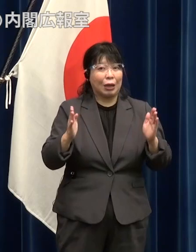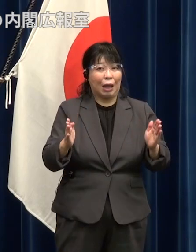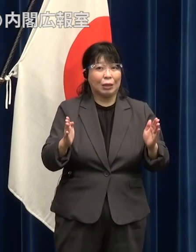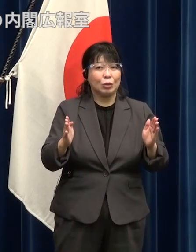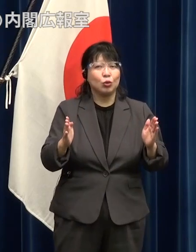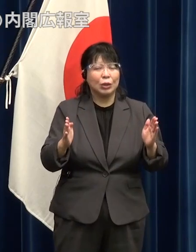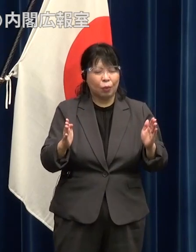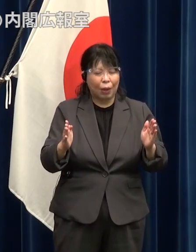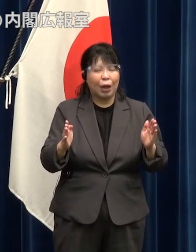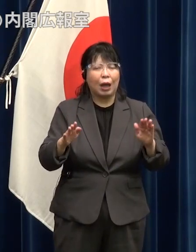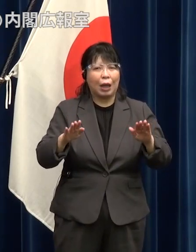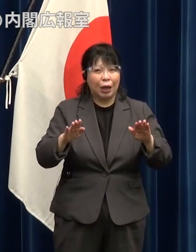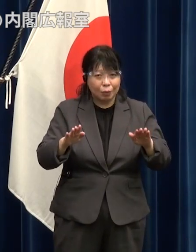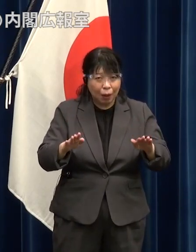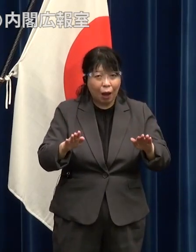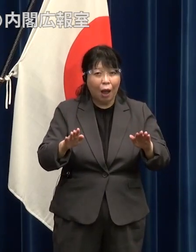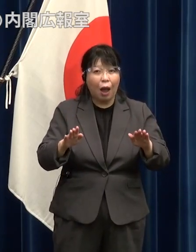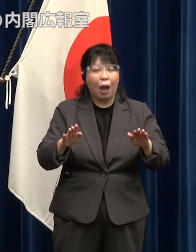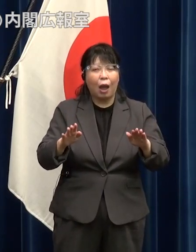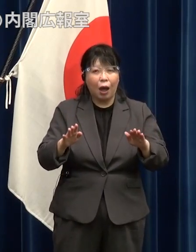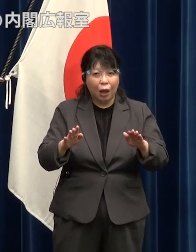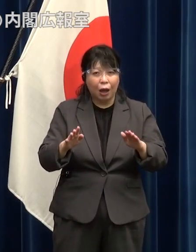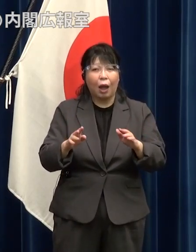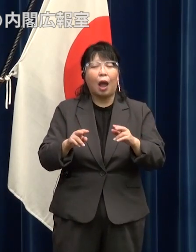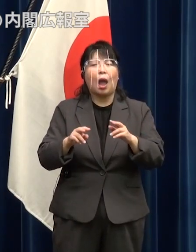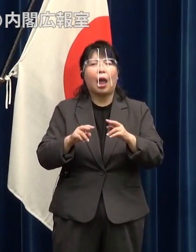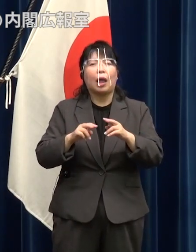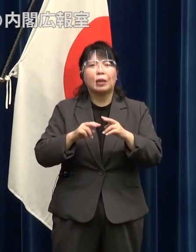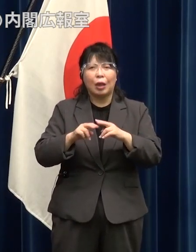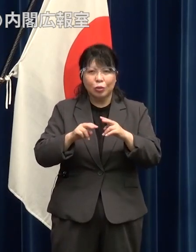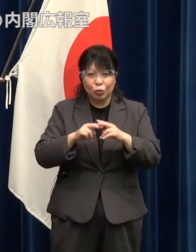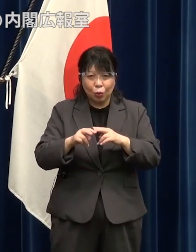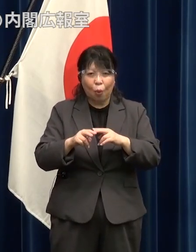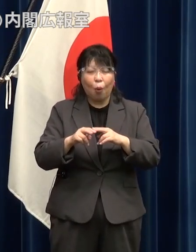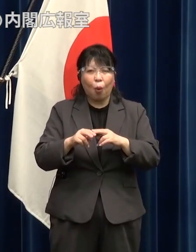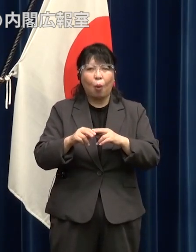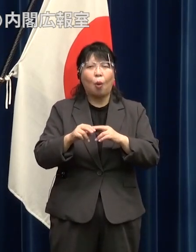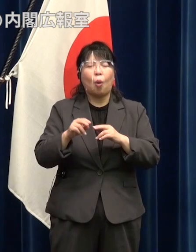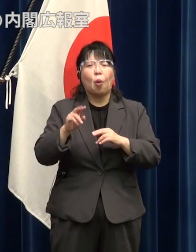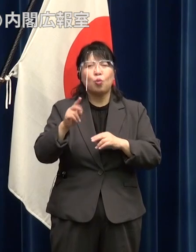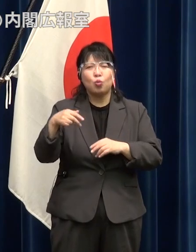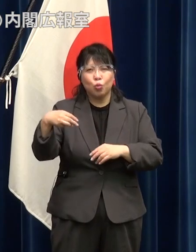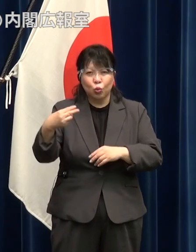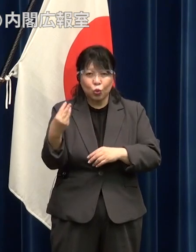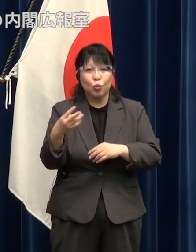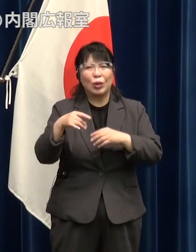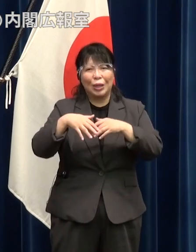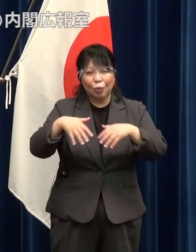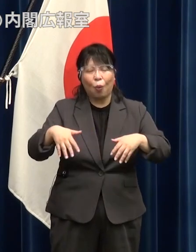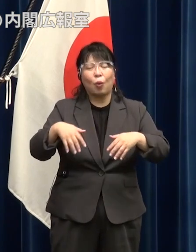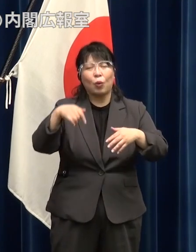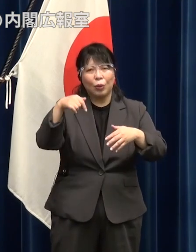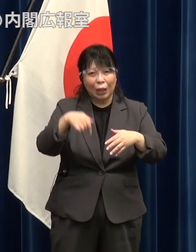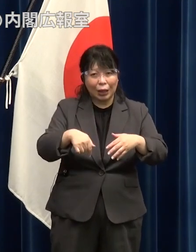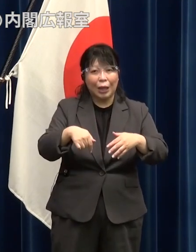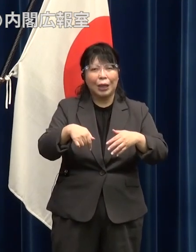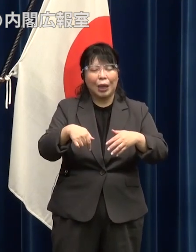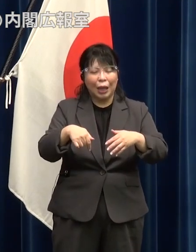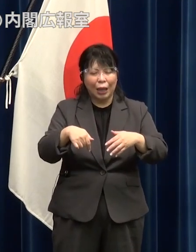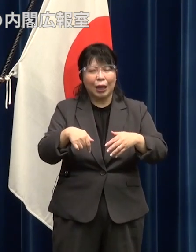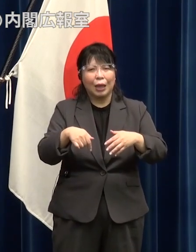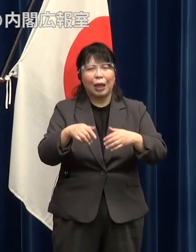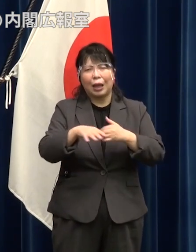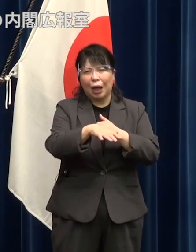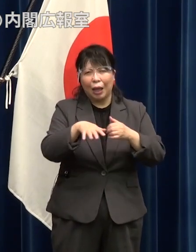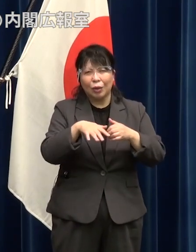在鉄道運輸機構において、現地調査等による環境影響評価、これ